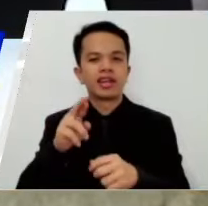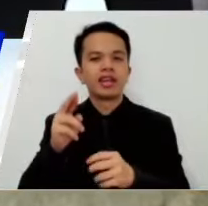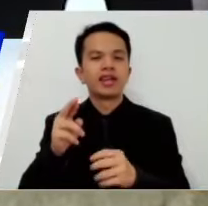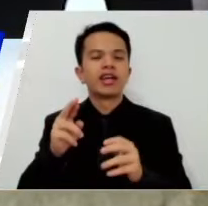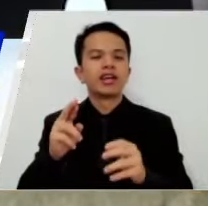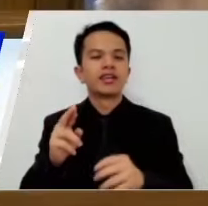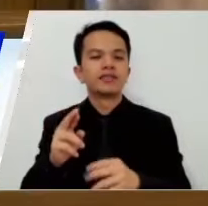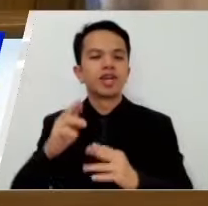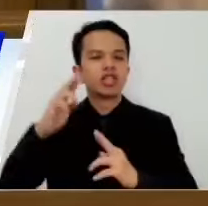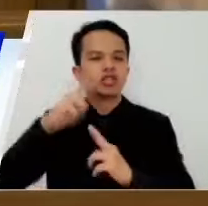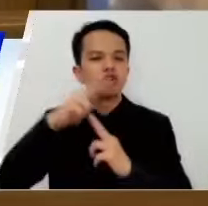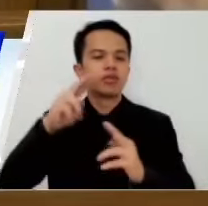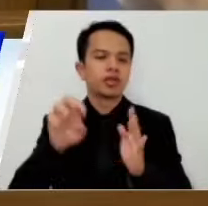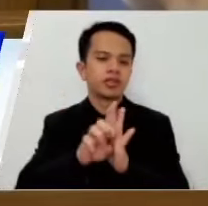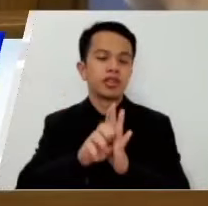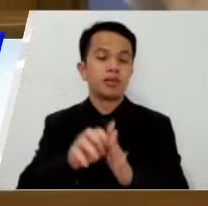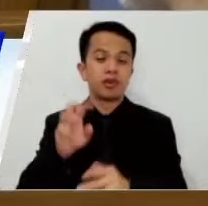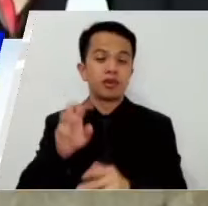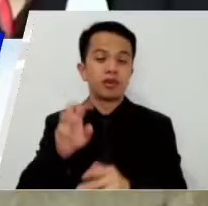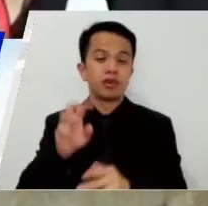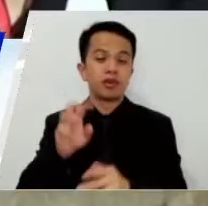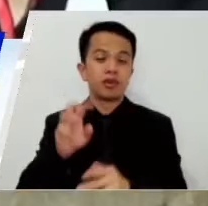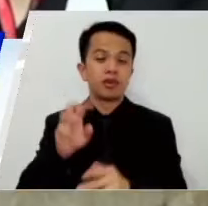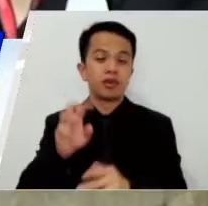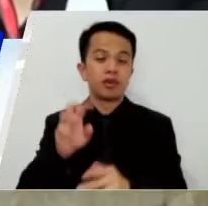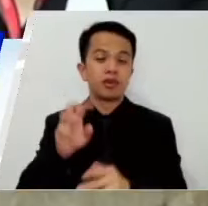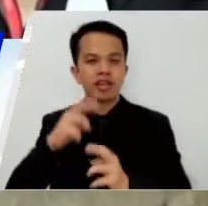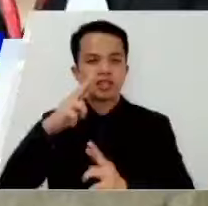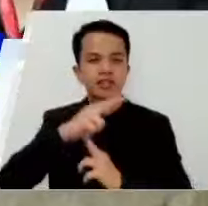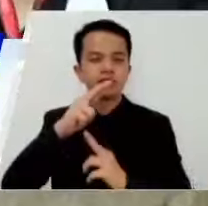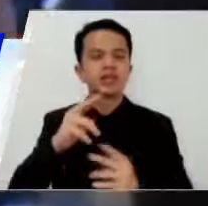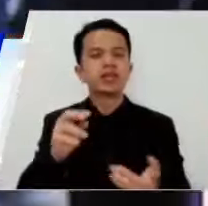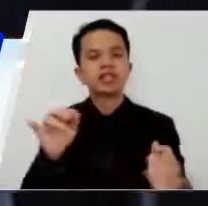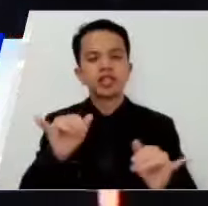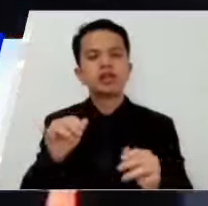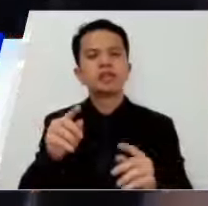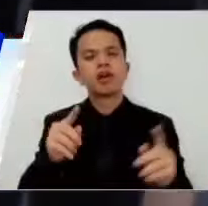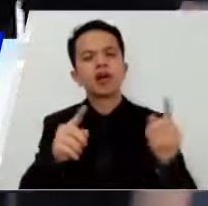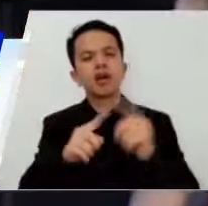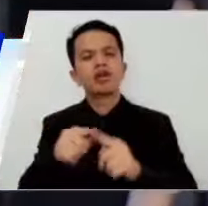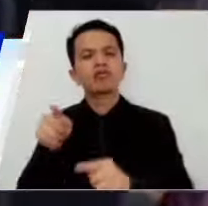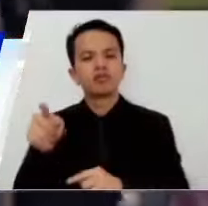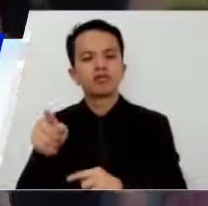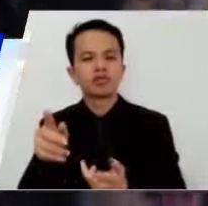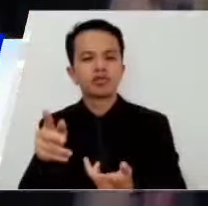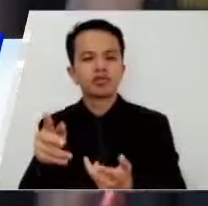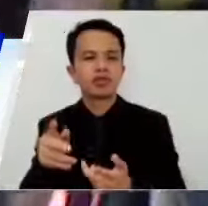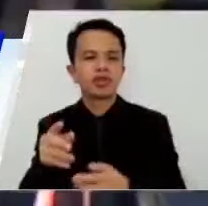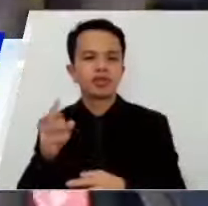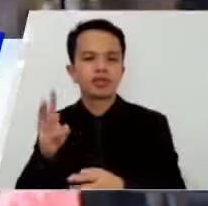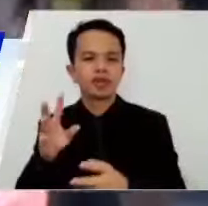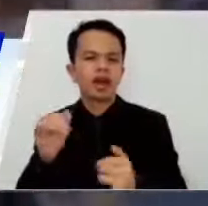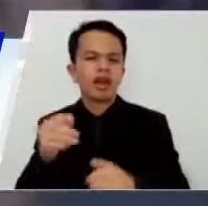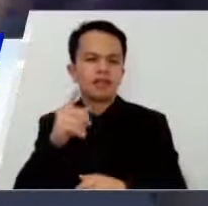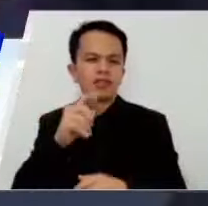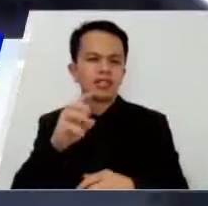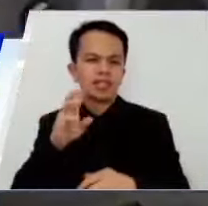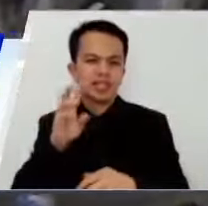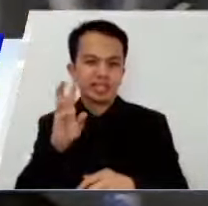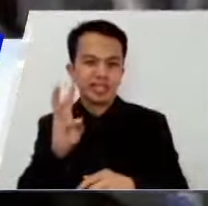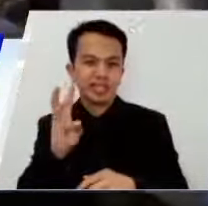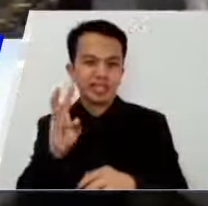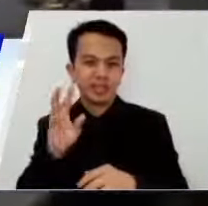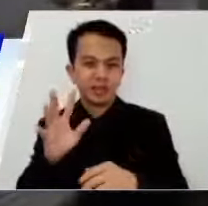ng 65 years old at isa pa, paglagpas ng 65. May mga 66 years old pataas daw kasi na kaya pang